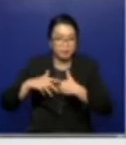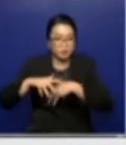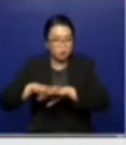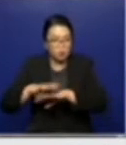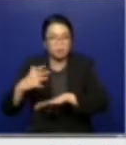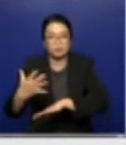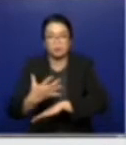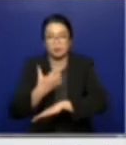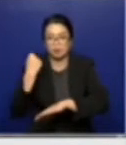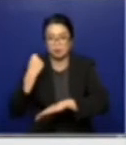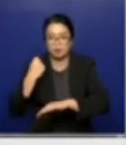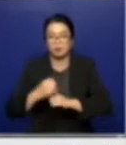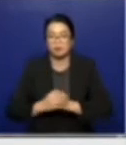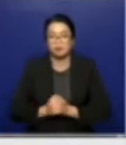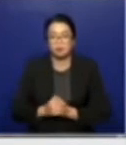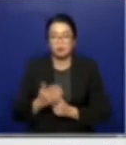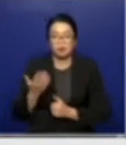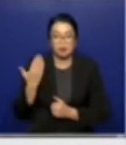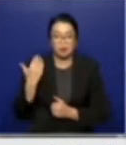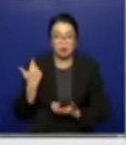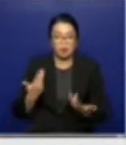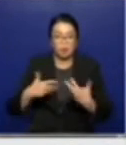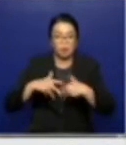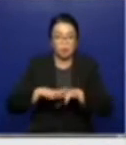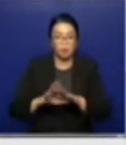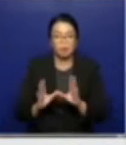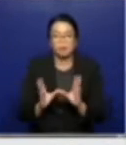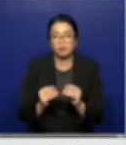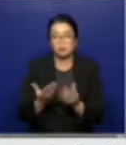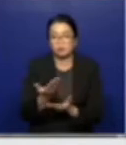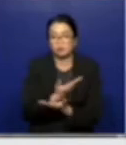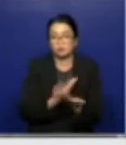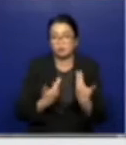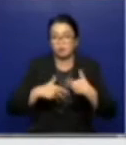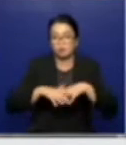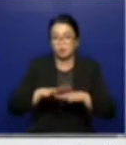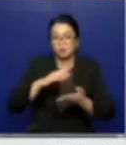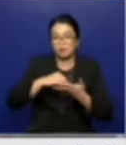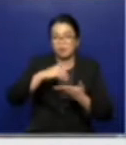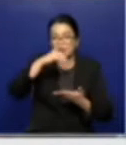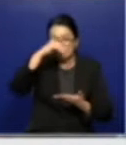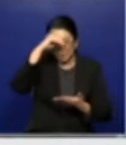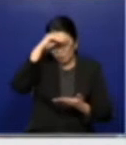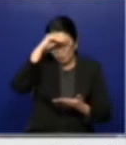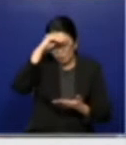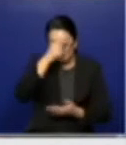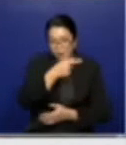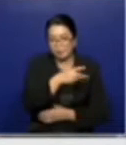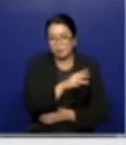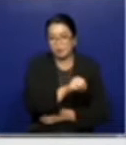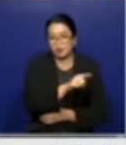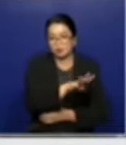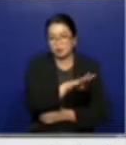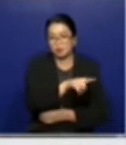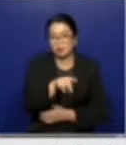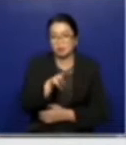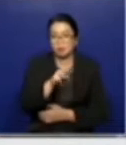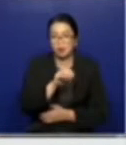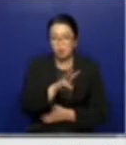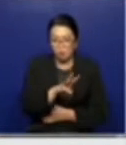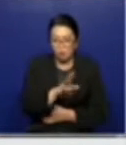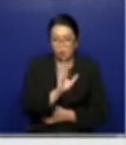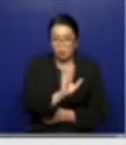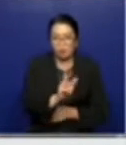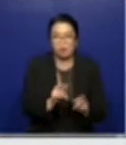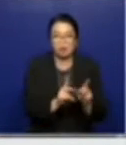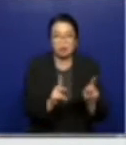เมืองผู้เข้าร่วมเสวนาประกอบด้วยนักเรียนชั้นมัธยมปลายที่เป็นคณะกรรม